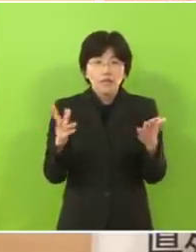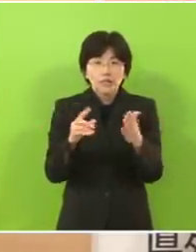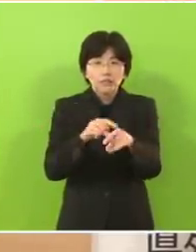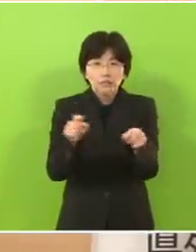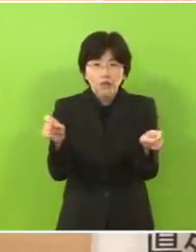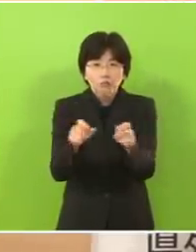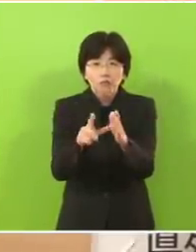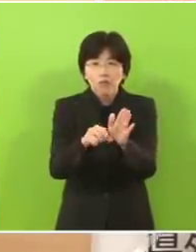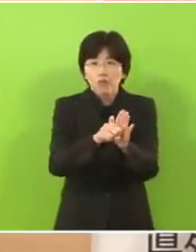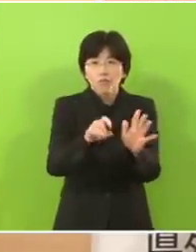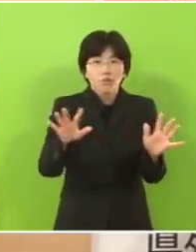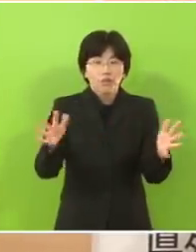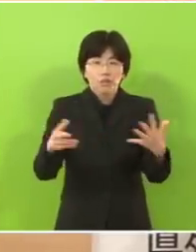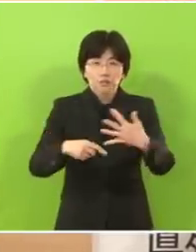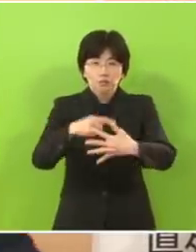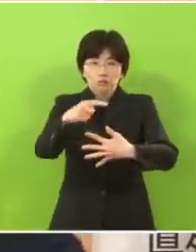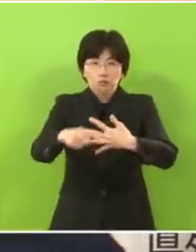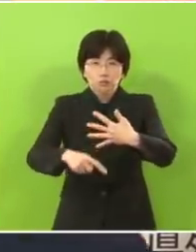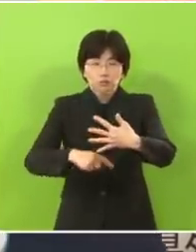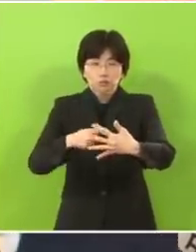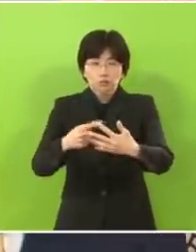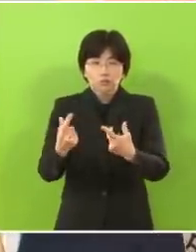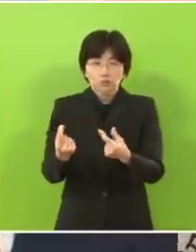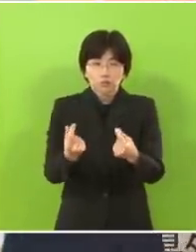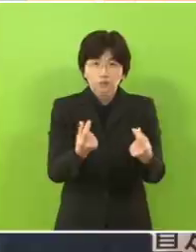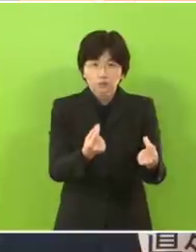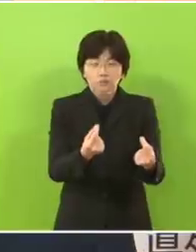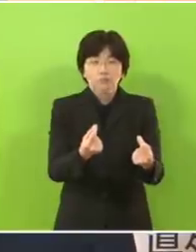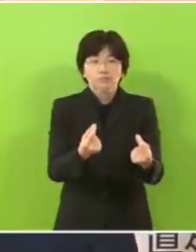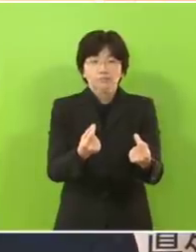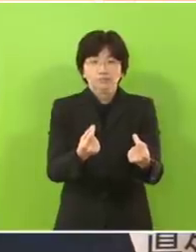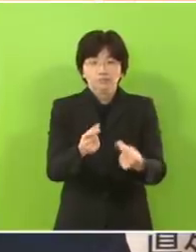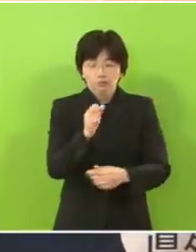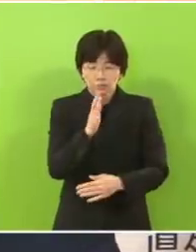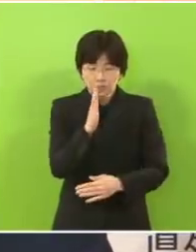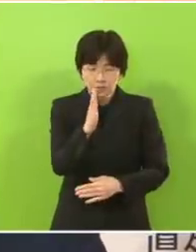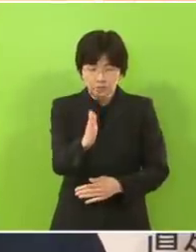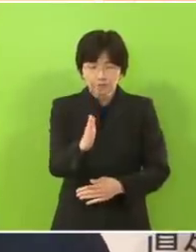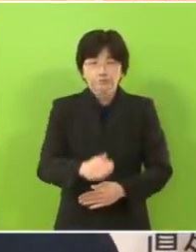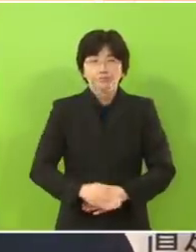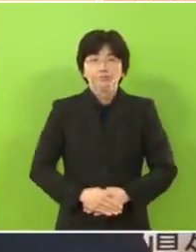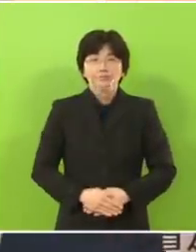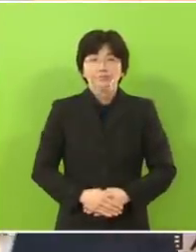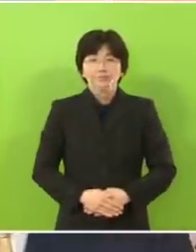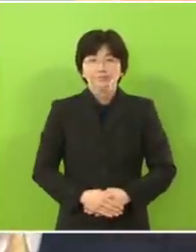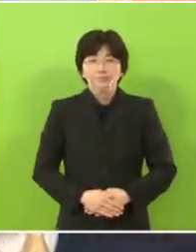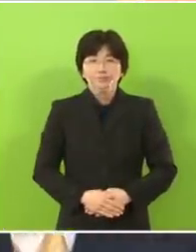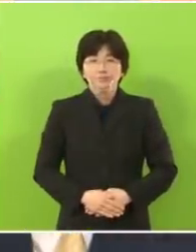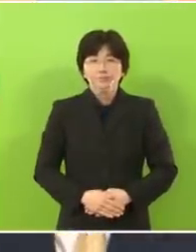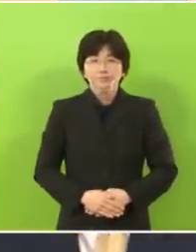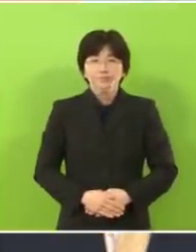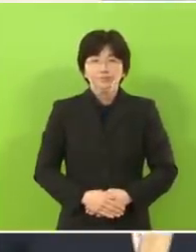いうことこの5つの点だけはくれぐれもをよろしくお願い致します